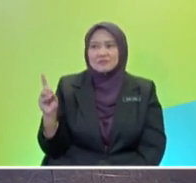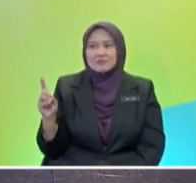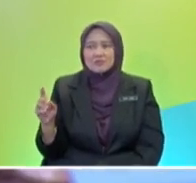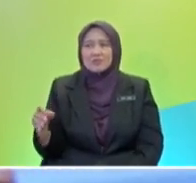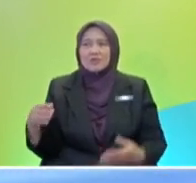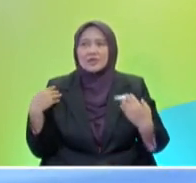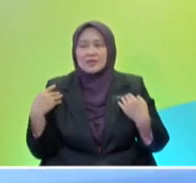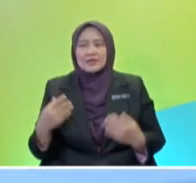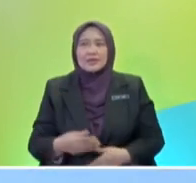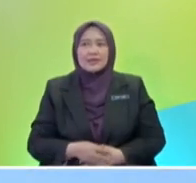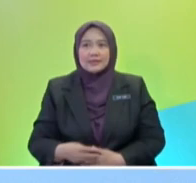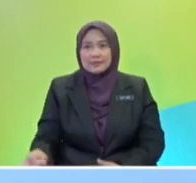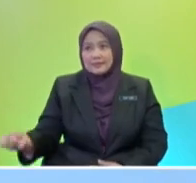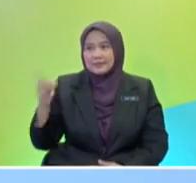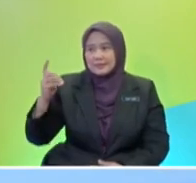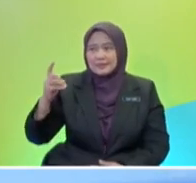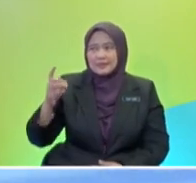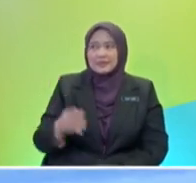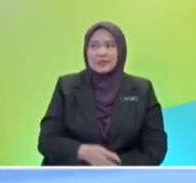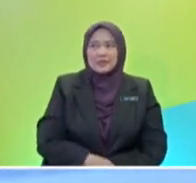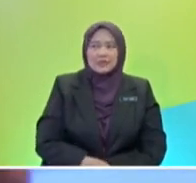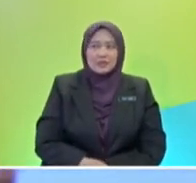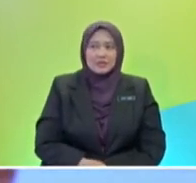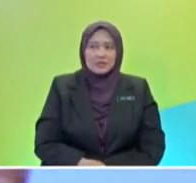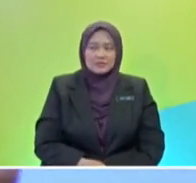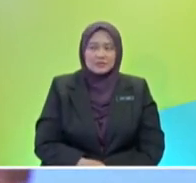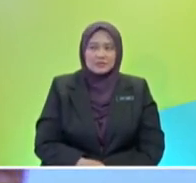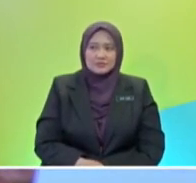tolak Nah si tolak gula dibetulin